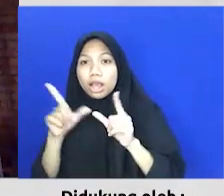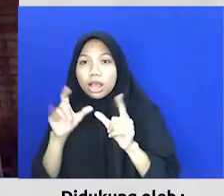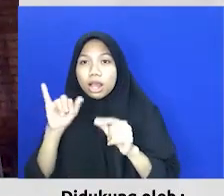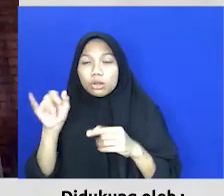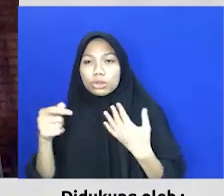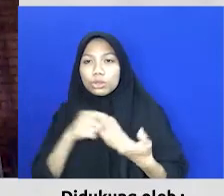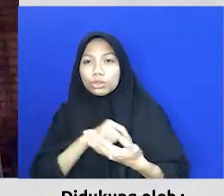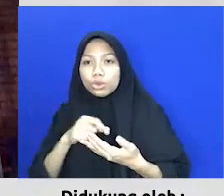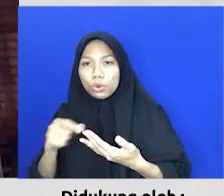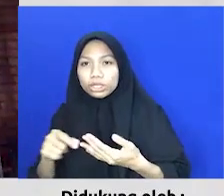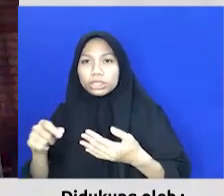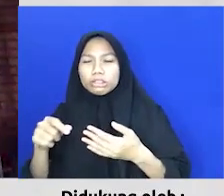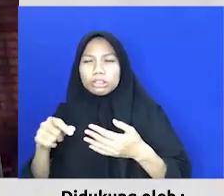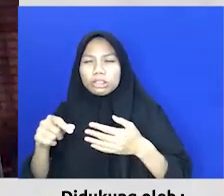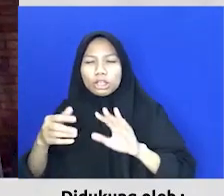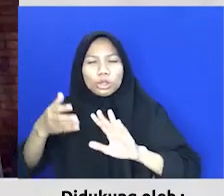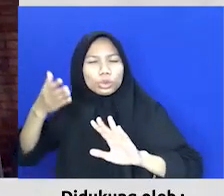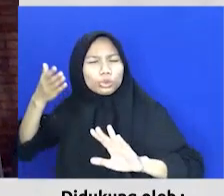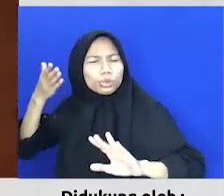skenario film itu seperti apa gitu?